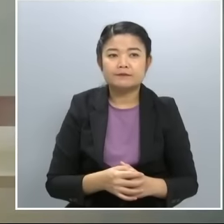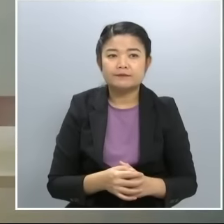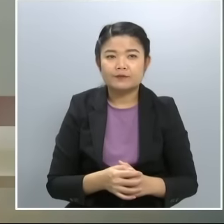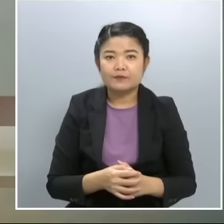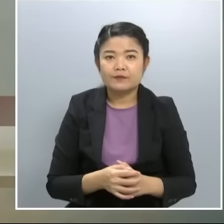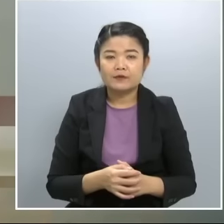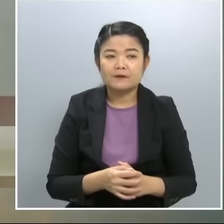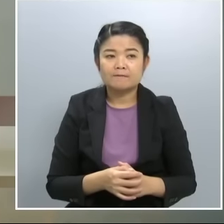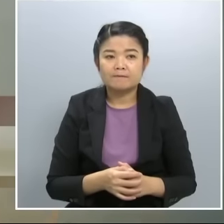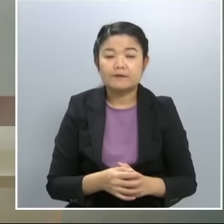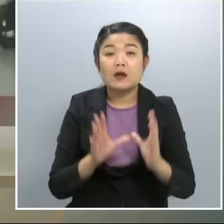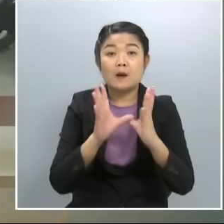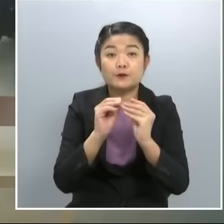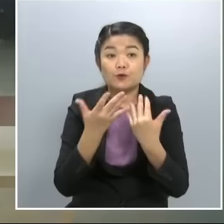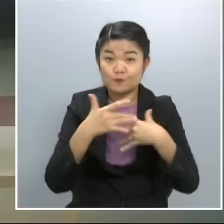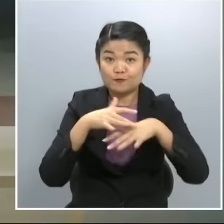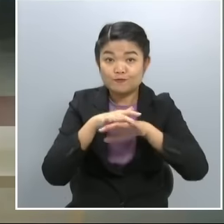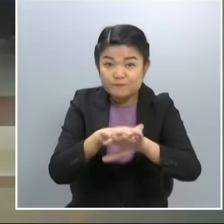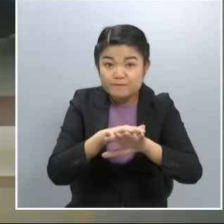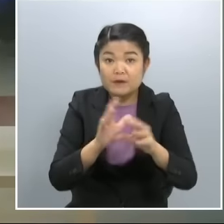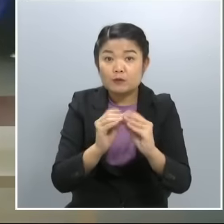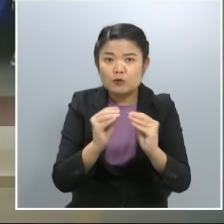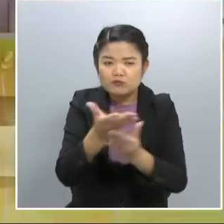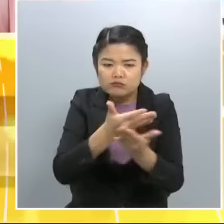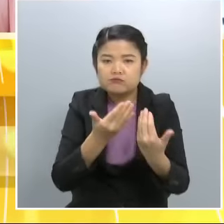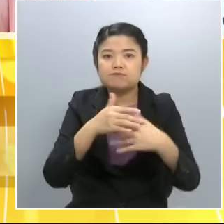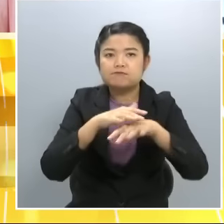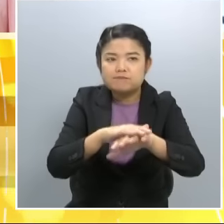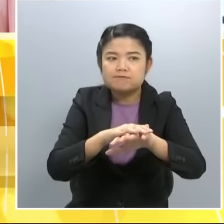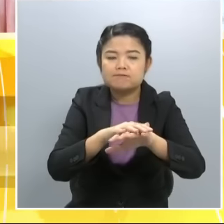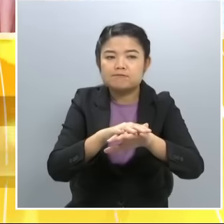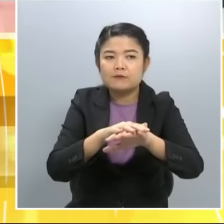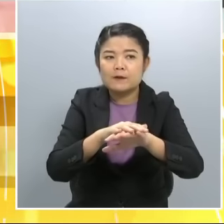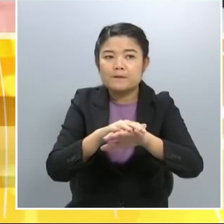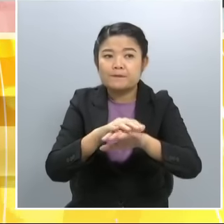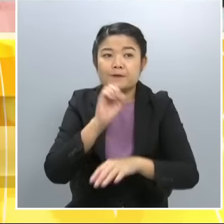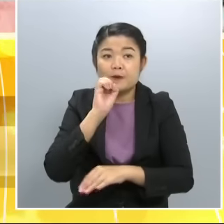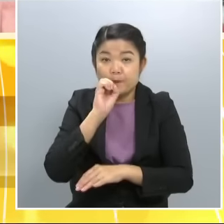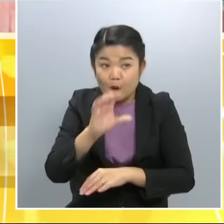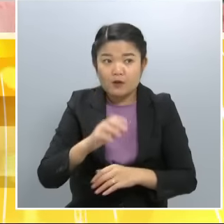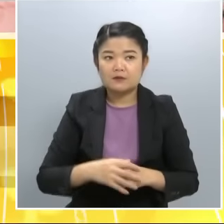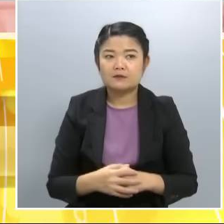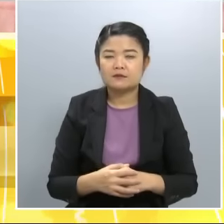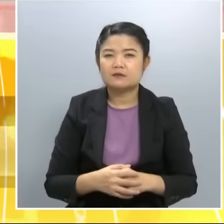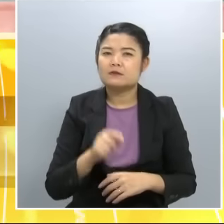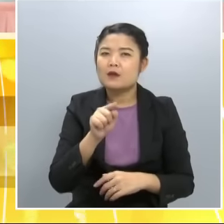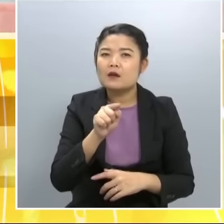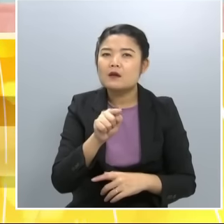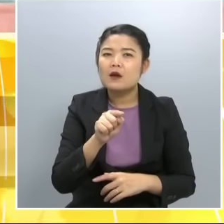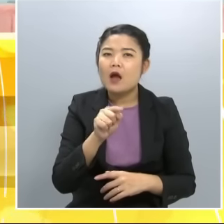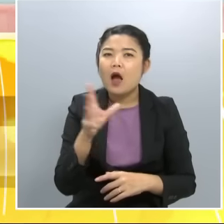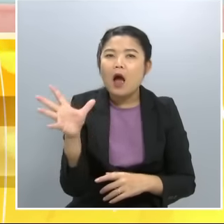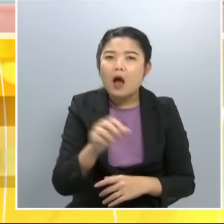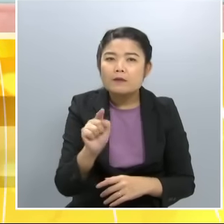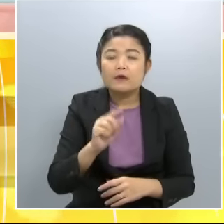ติดตามประชุมความคืบหน้าแล้วก็บอกในเวลาต่อมาว่าคดีนี้ที่มาที่ไปเนี่ยมันเกิดขึ้น